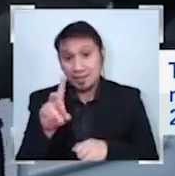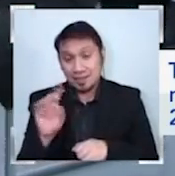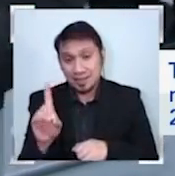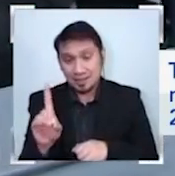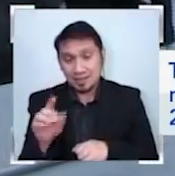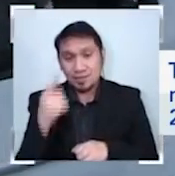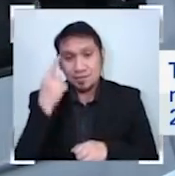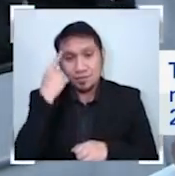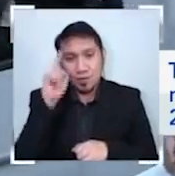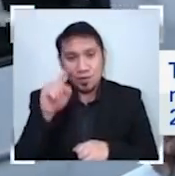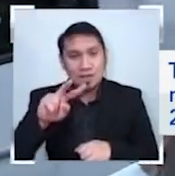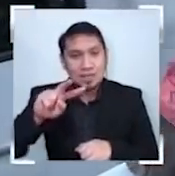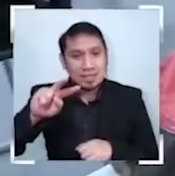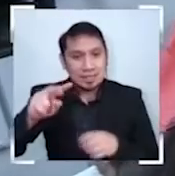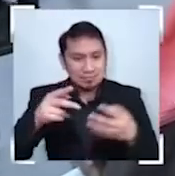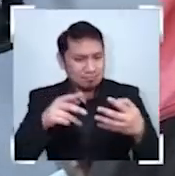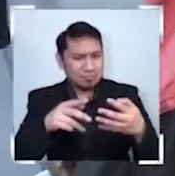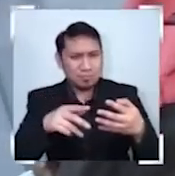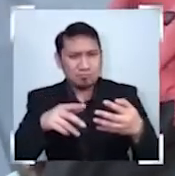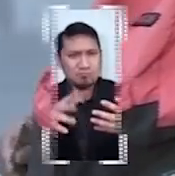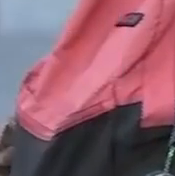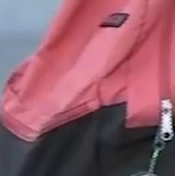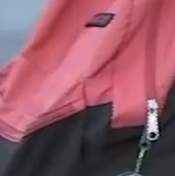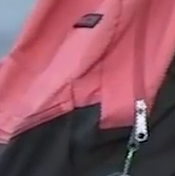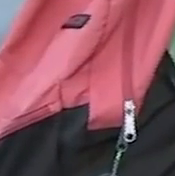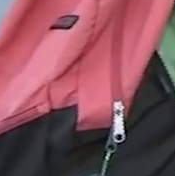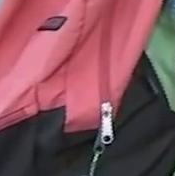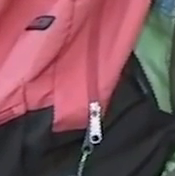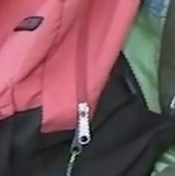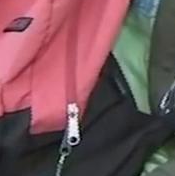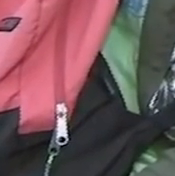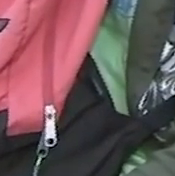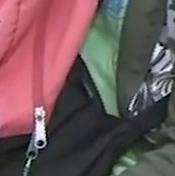ng 2022 o sa pagitan ng Abril at Hunyo.